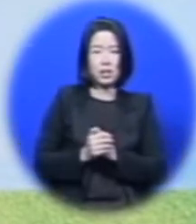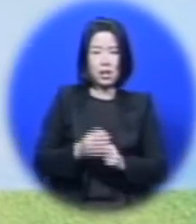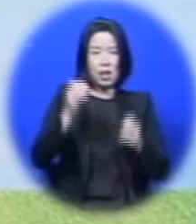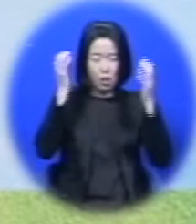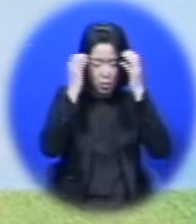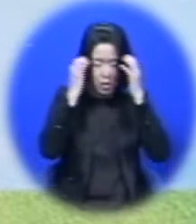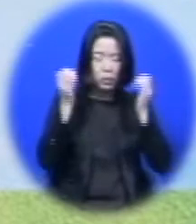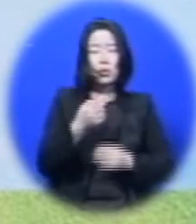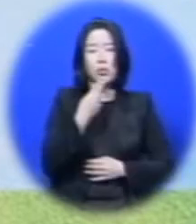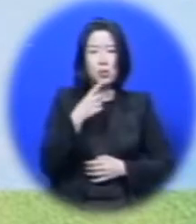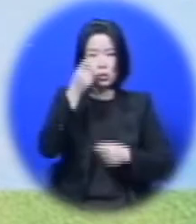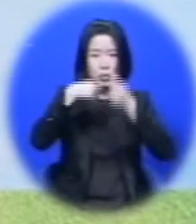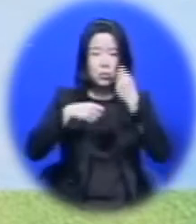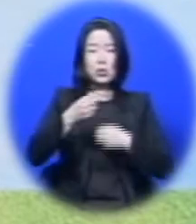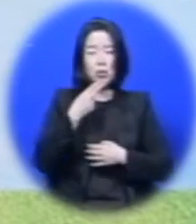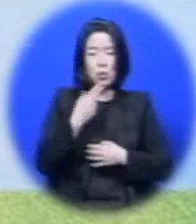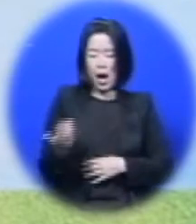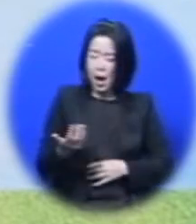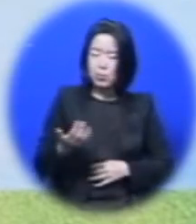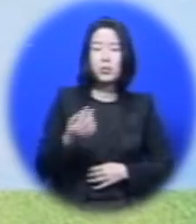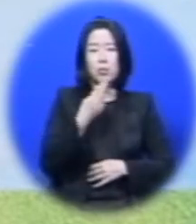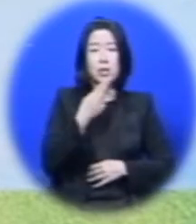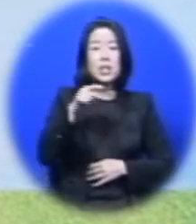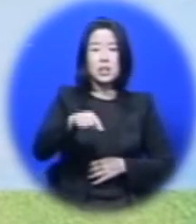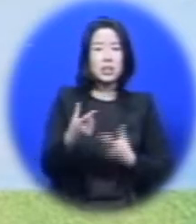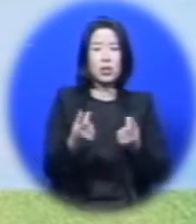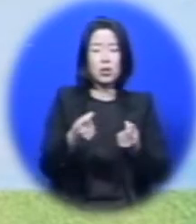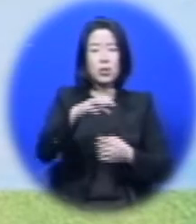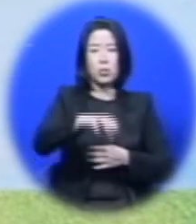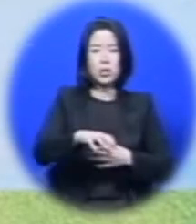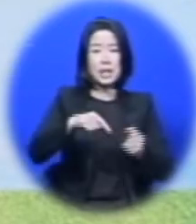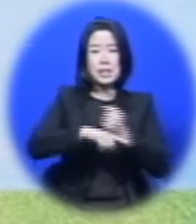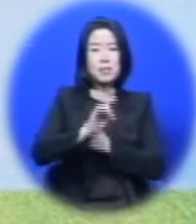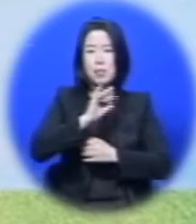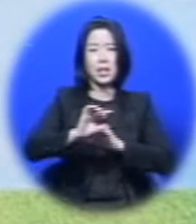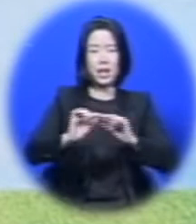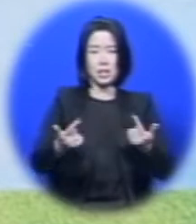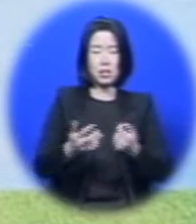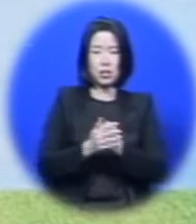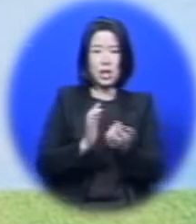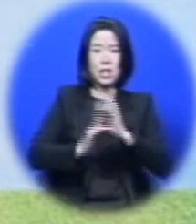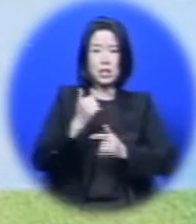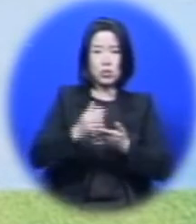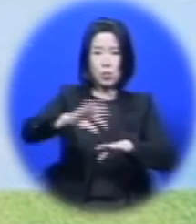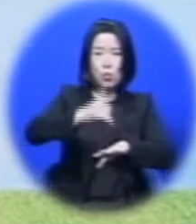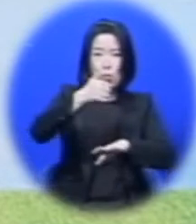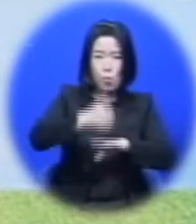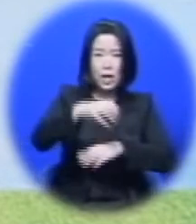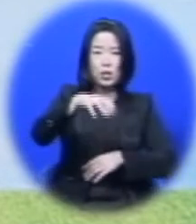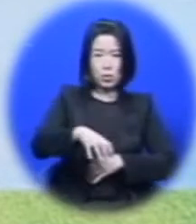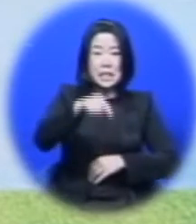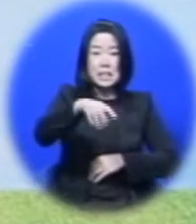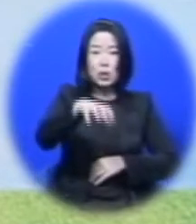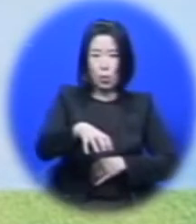고생도 없고 눈물도 없고 아픔도 없는 그런 곳이라는 뜻만 아닙니다. 예수님이 왕이신 곳이